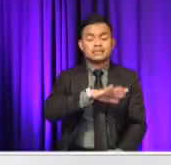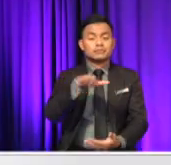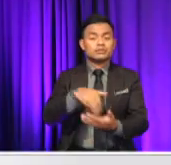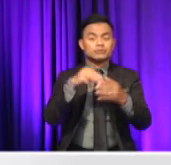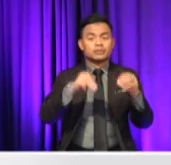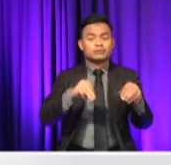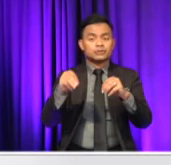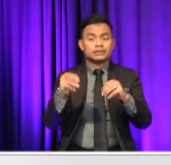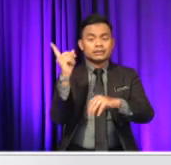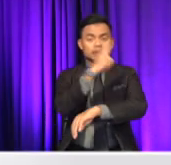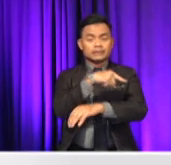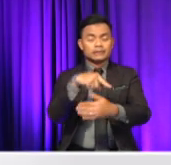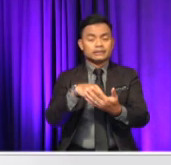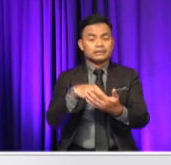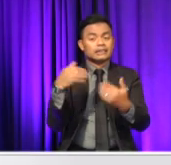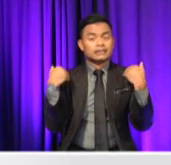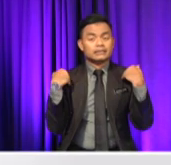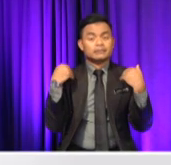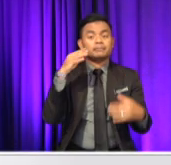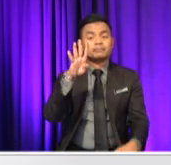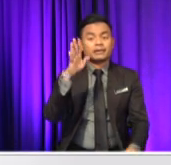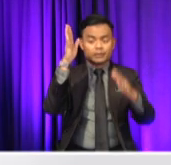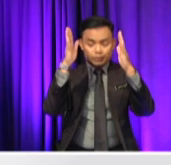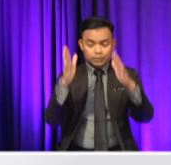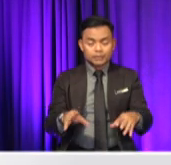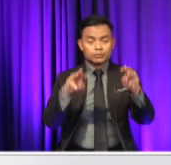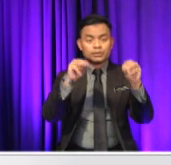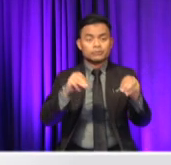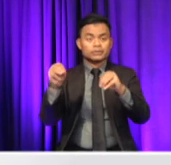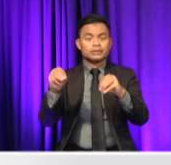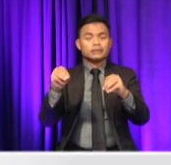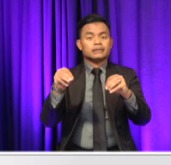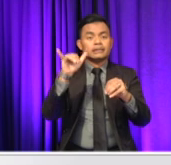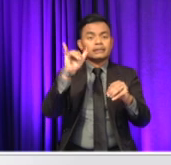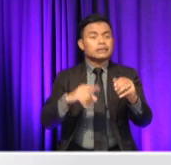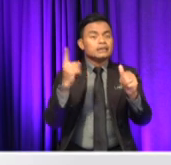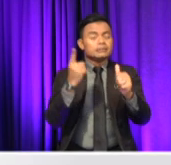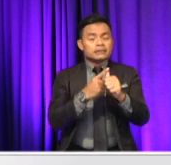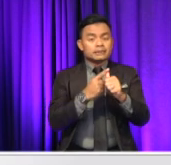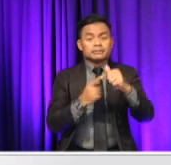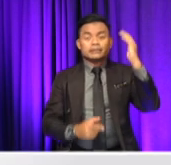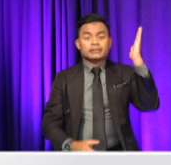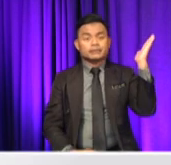Hari ini saya bawa keempat orang murid saya yang pertama kita ada Muhammad Khairi Farhat